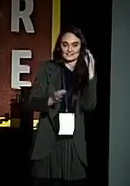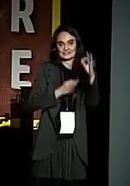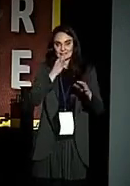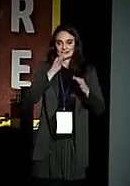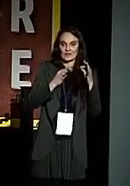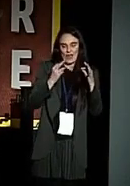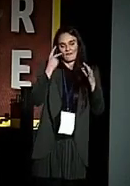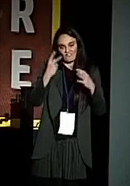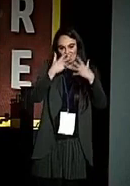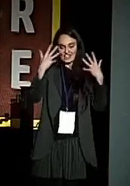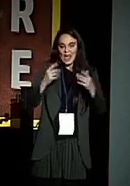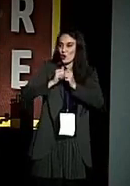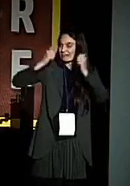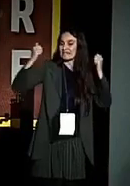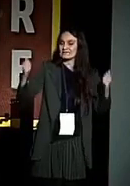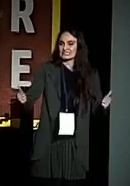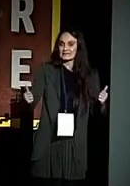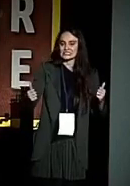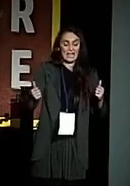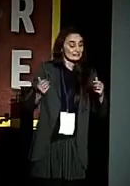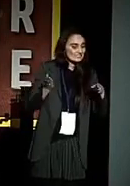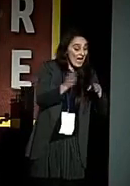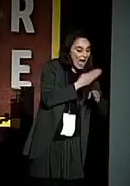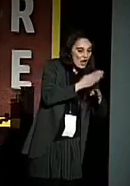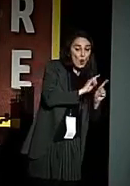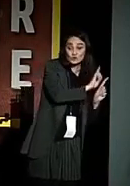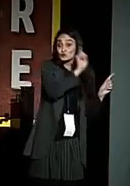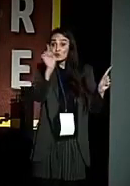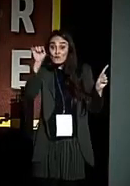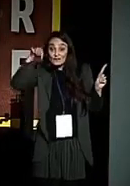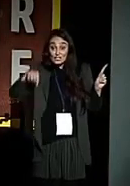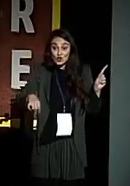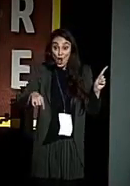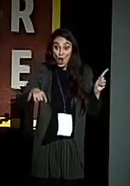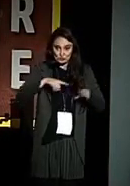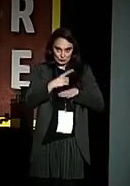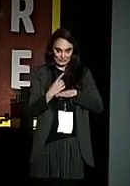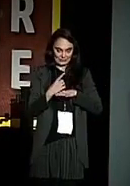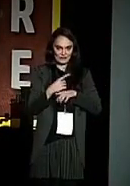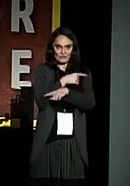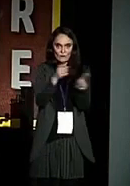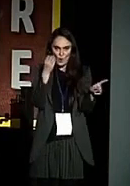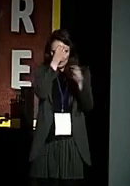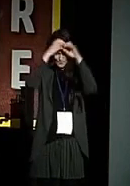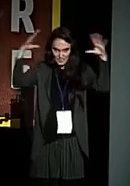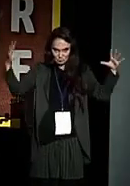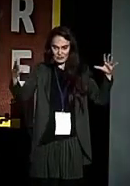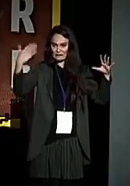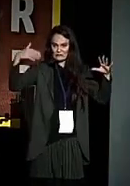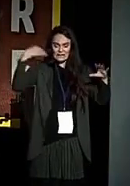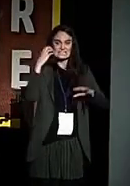distanza che ci separa da oggi all'agosto scorso. Immaginatevi questo con Salvini a proposito